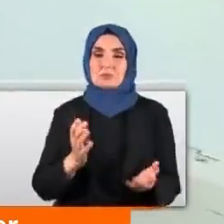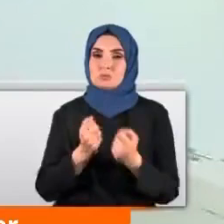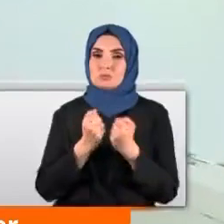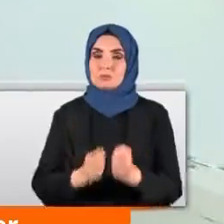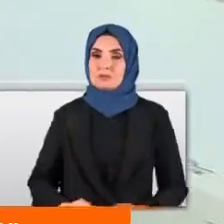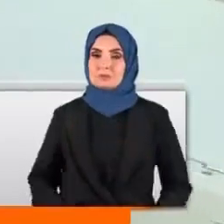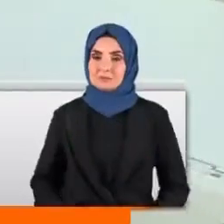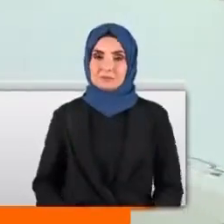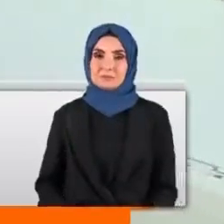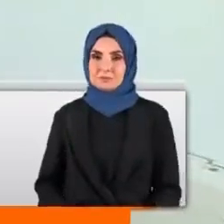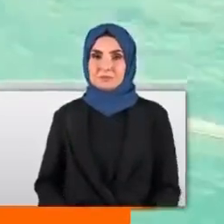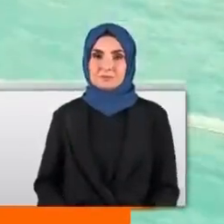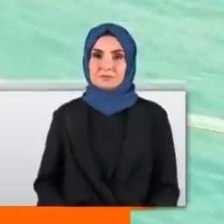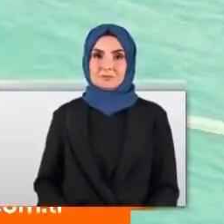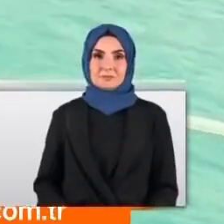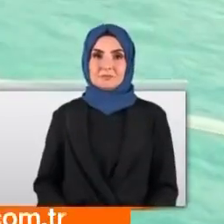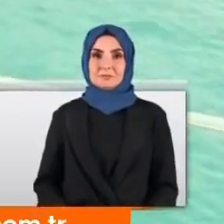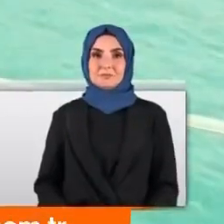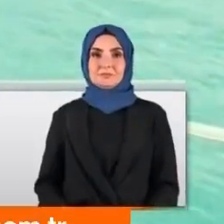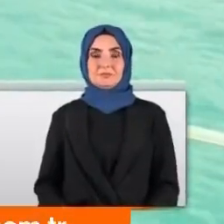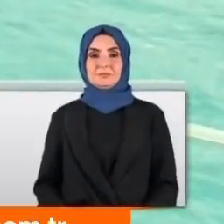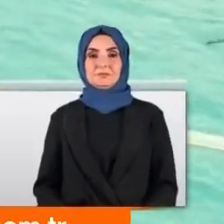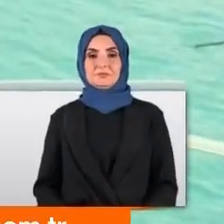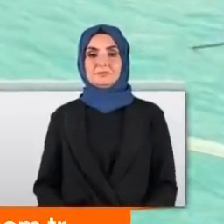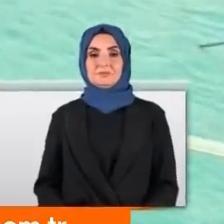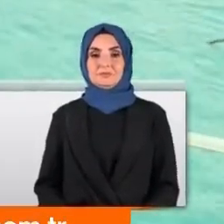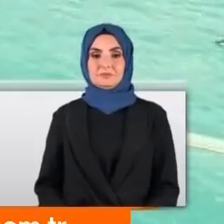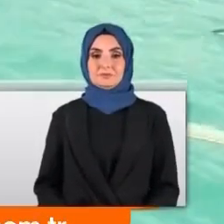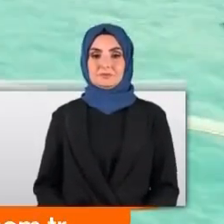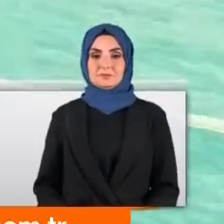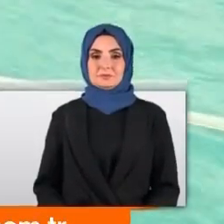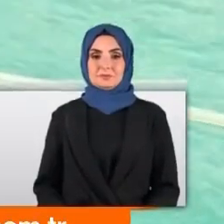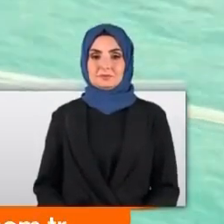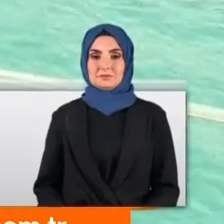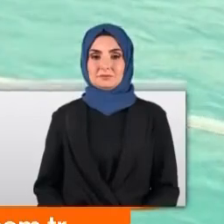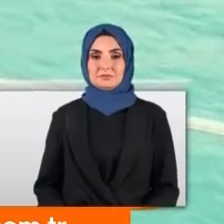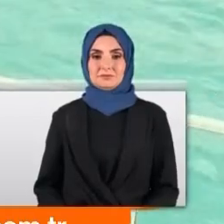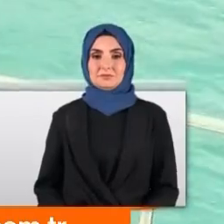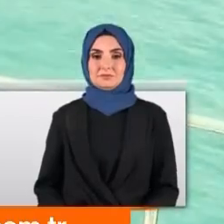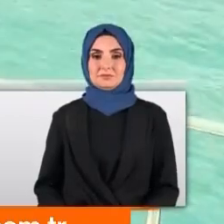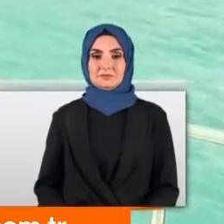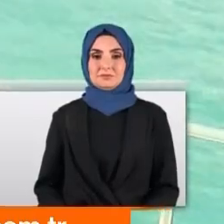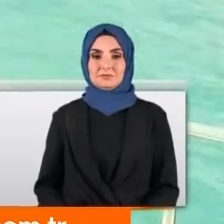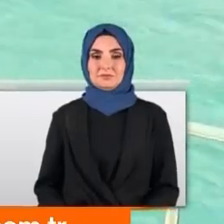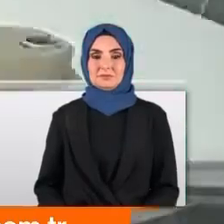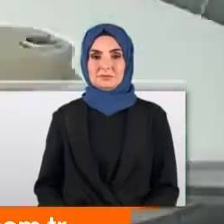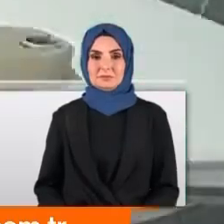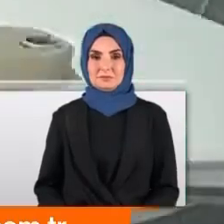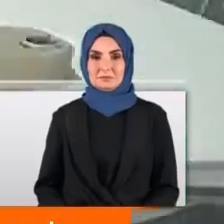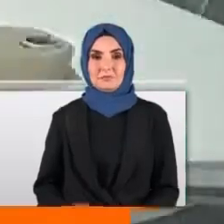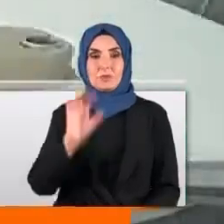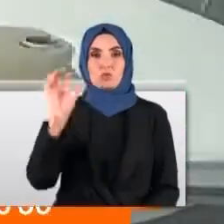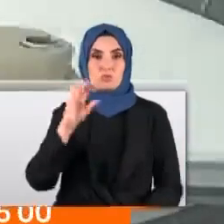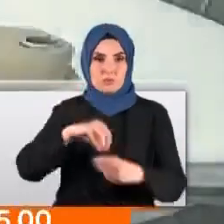kırdı. Yine bir drift yaptık. Bildiğiniz iki tekne arasına drift atma suretiyle bodoslama giriş yapıyor.